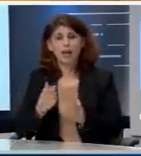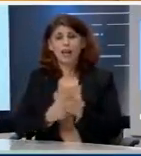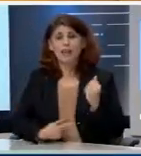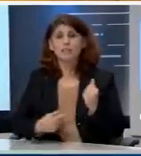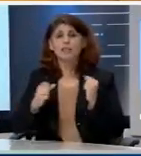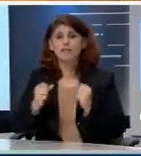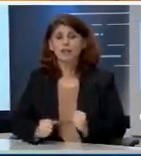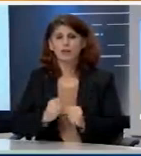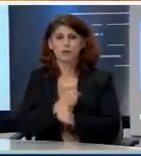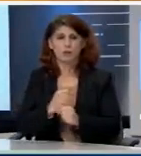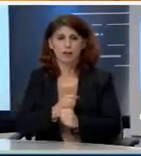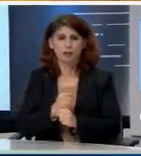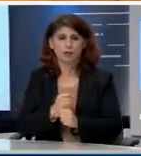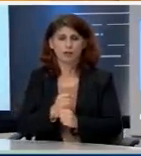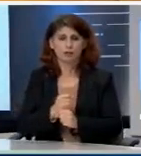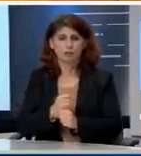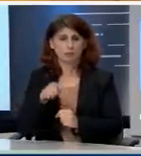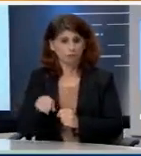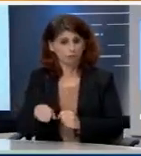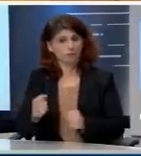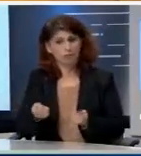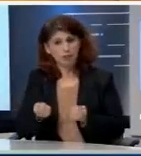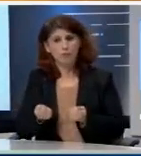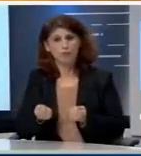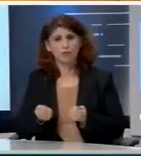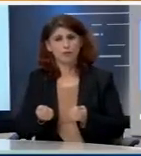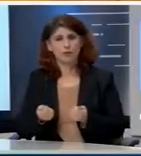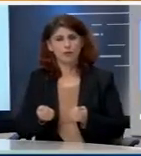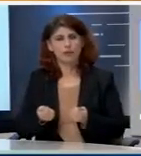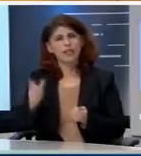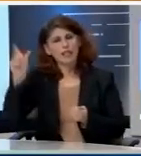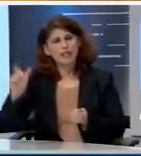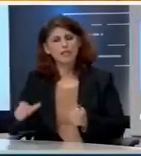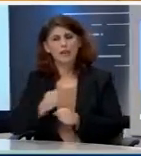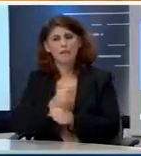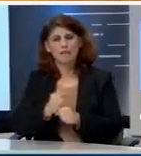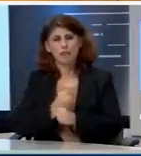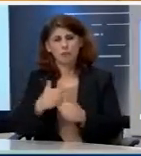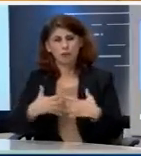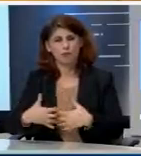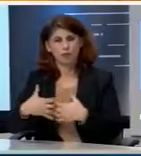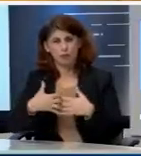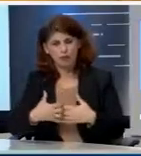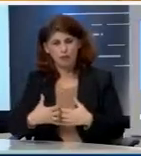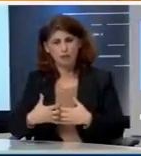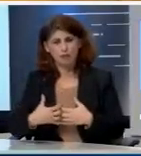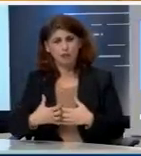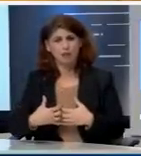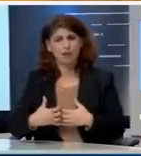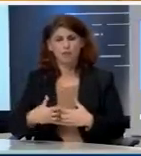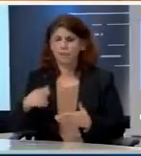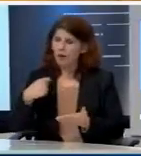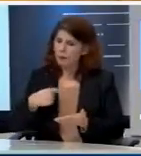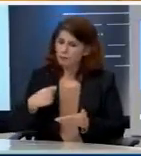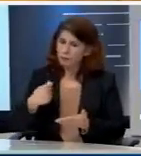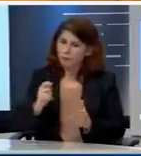βασικών φαρμάκων. Αυτό χρησιμοποιούσαν οι ίδιες φαρμακοβιομηχανίες ώστε με πληρωμένα